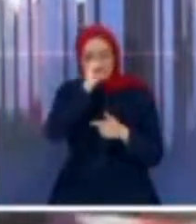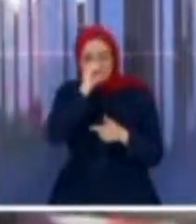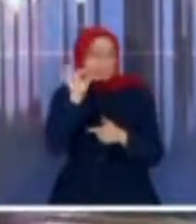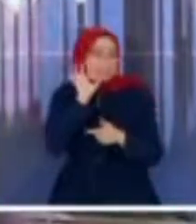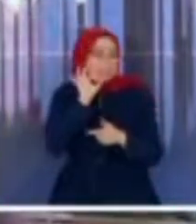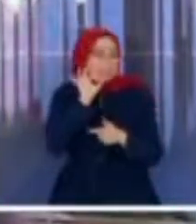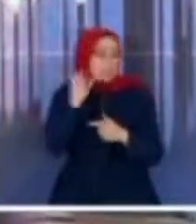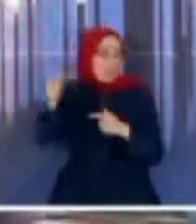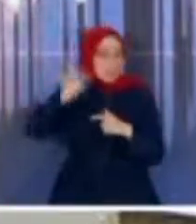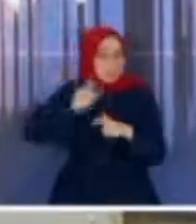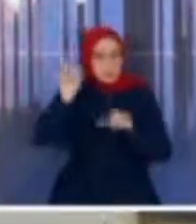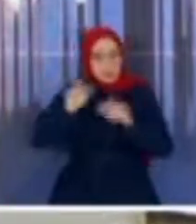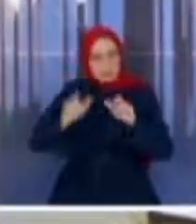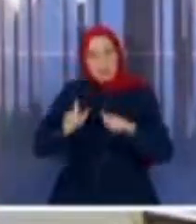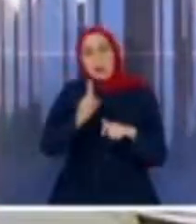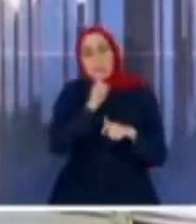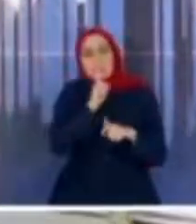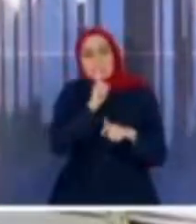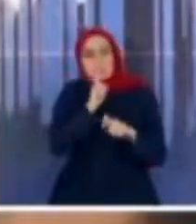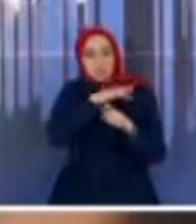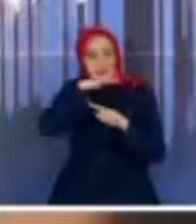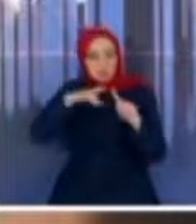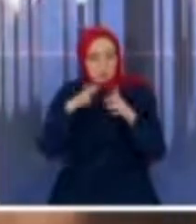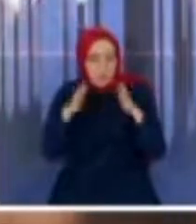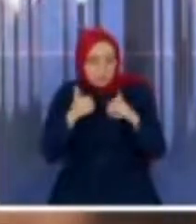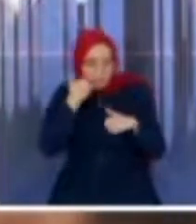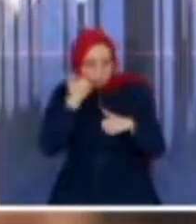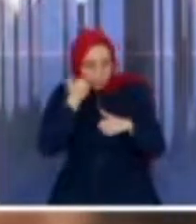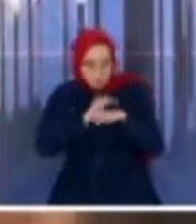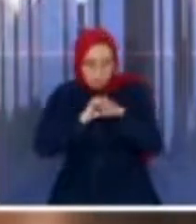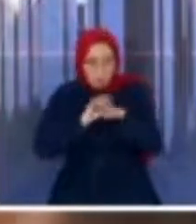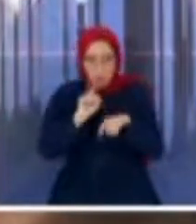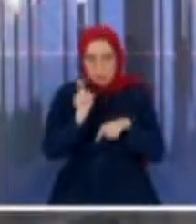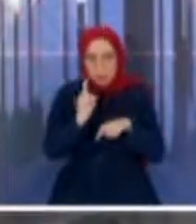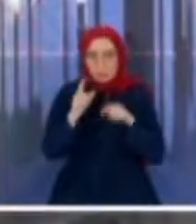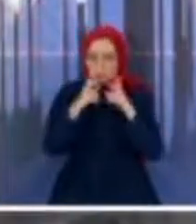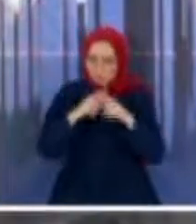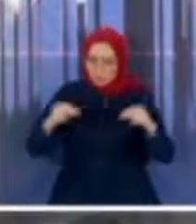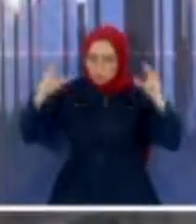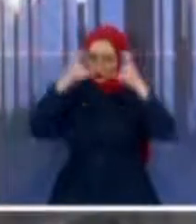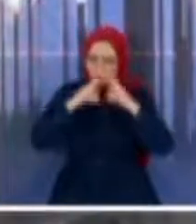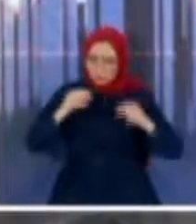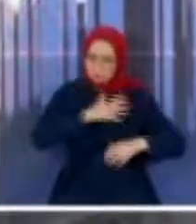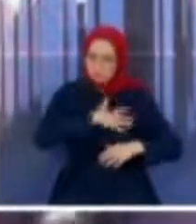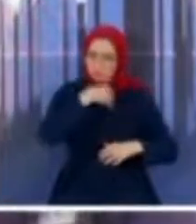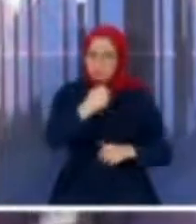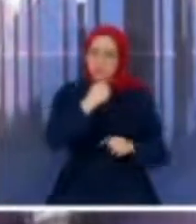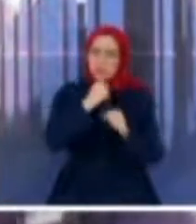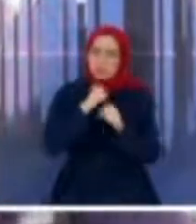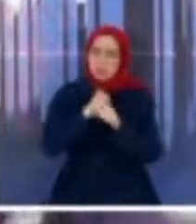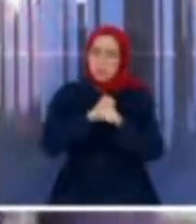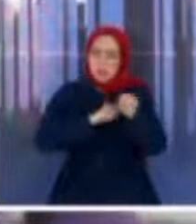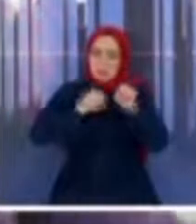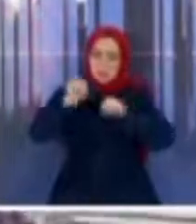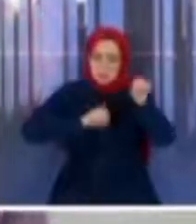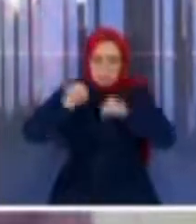حاجات مسكوت عليها في المجتمع متينا وما نحكيوش عليها، ولكن نعتقد أنه بالكريديبيليتي وبالسمعة الباهية اللي عند